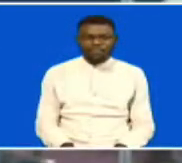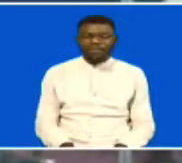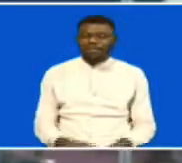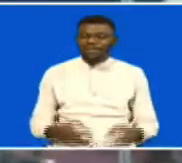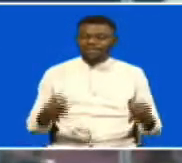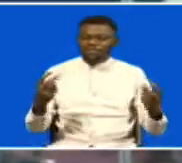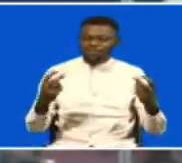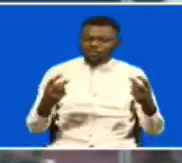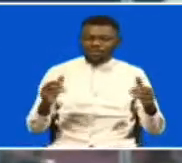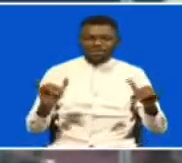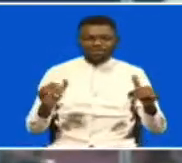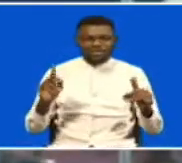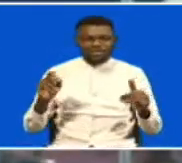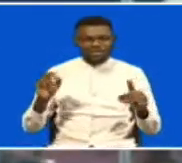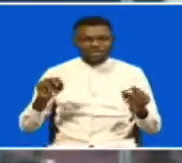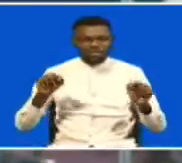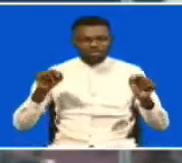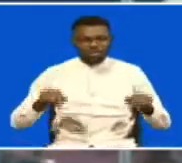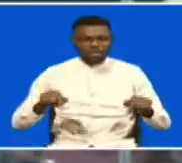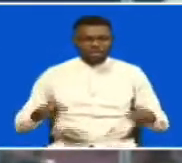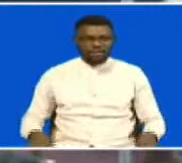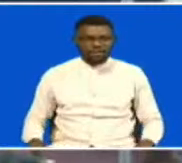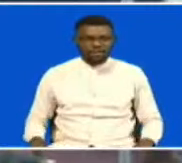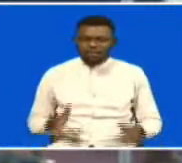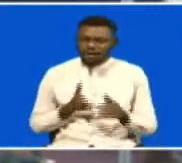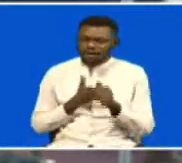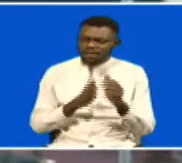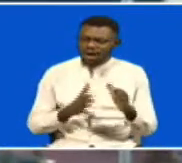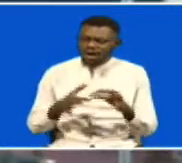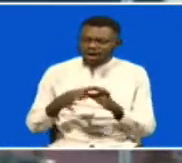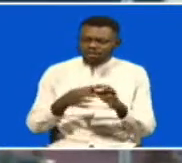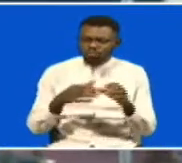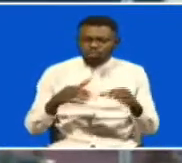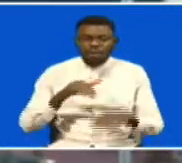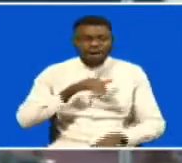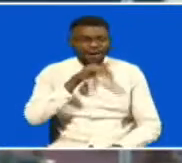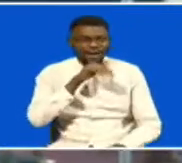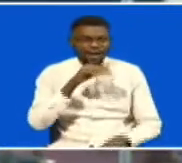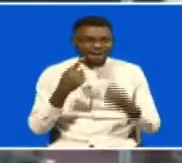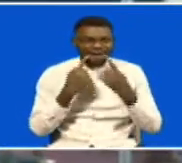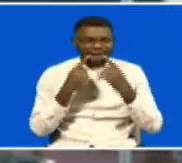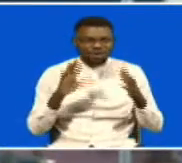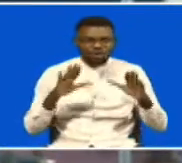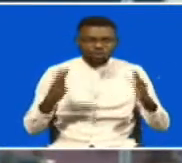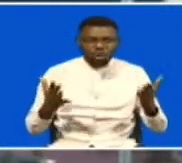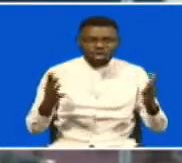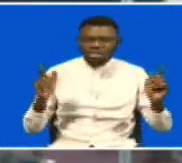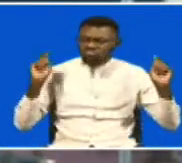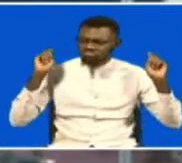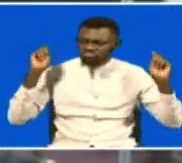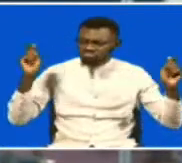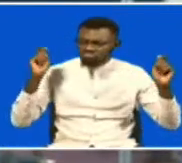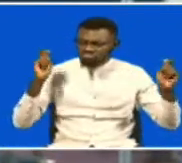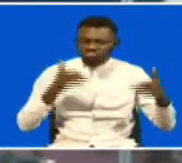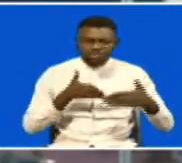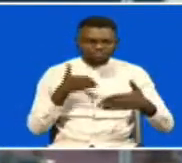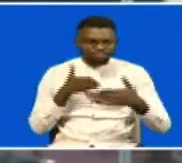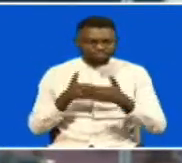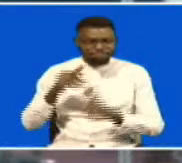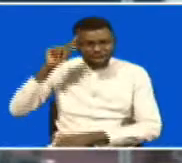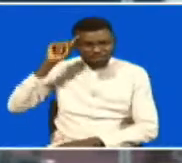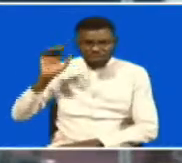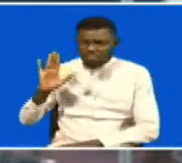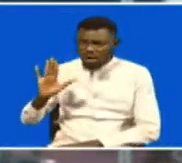Jinatazama taarifa za KTN leo. Kinara wa Azimio Raila Odinga ametangaza kwamba maandamano dhidi ya serikali ya William